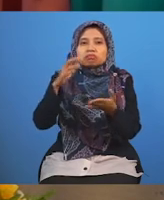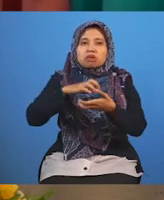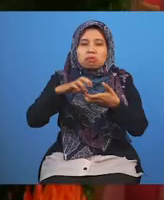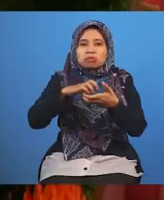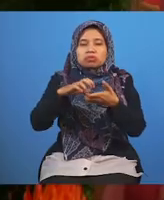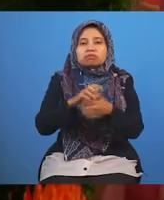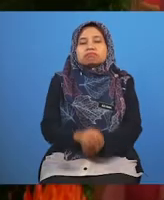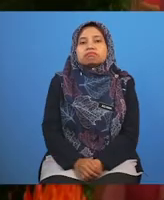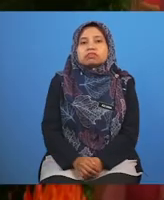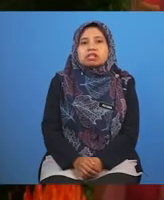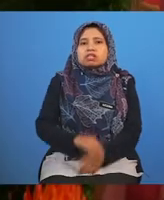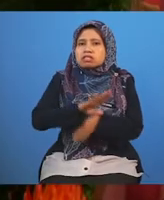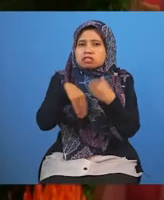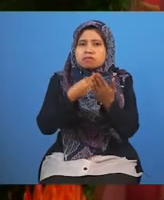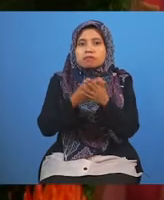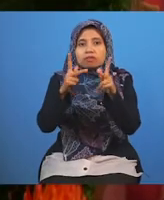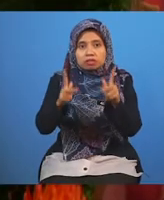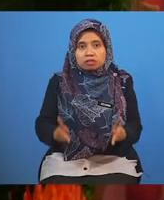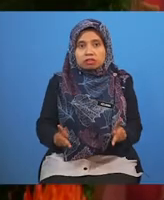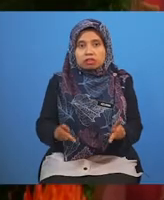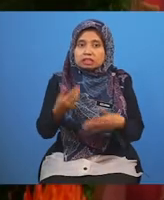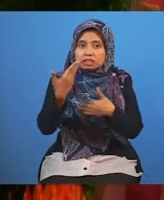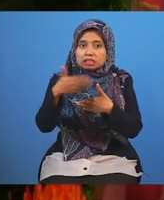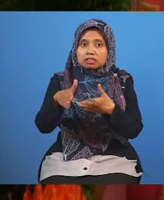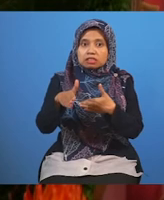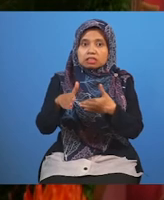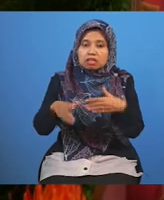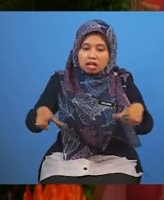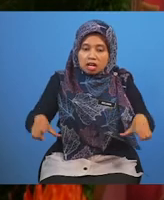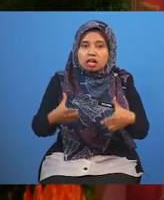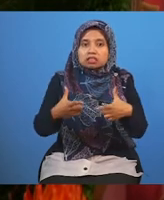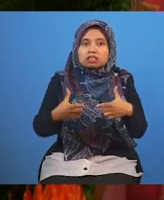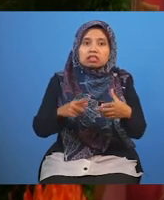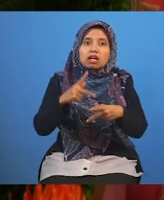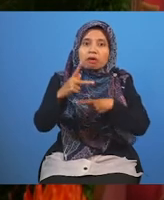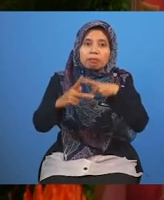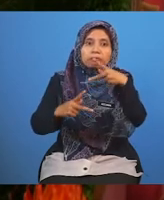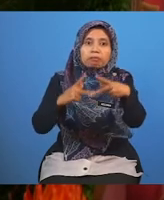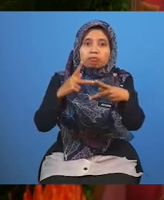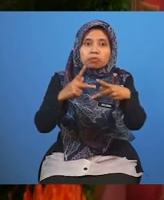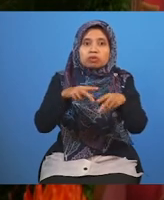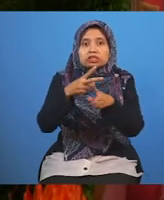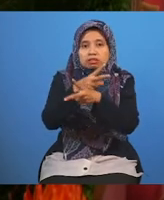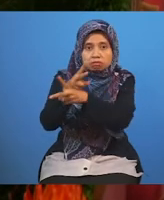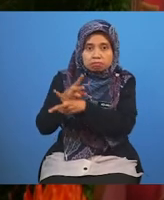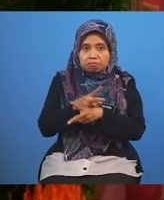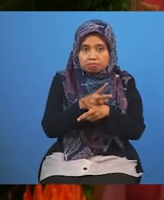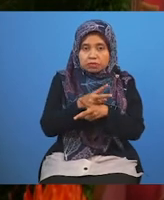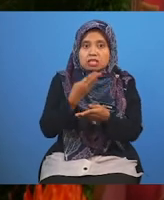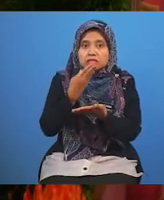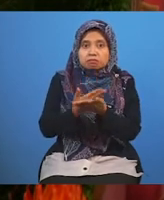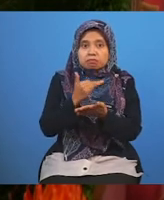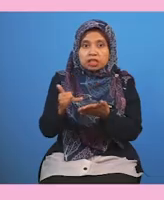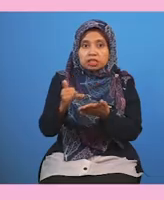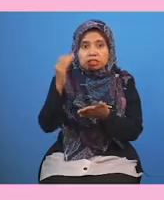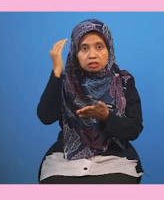musuh. Para pelajar sekalian, selepas melaksanakan proses penternakan,